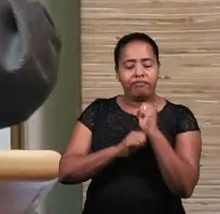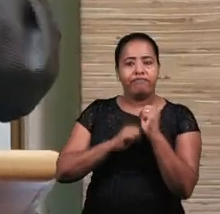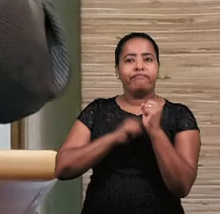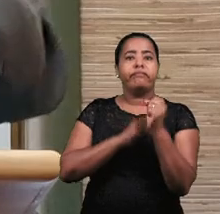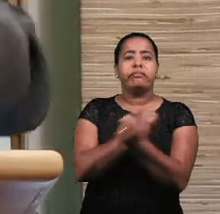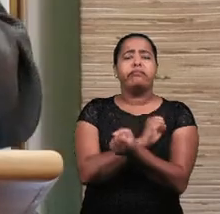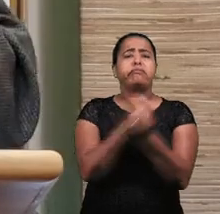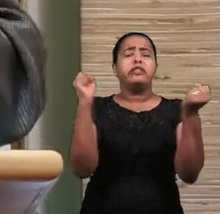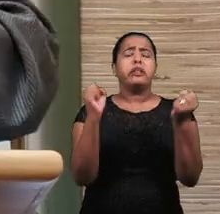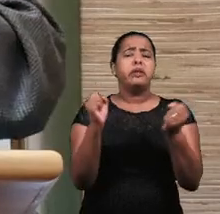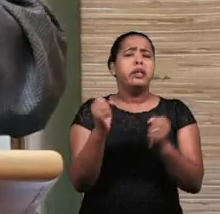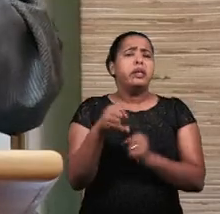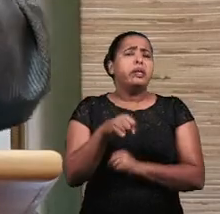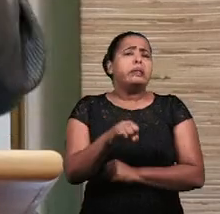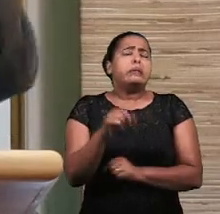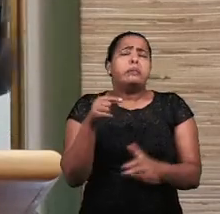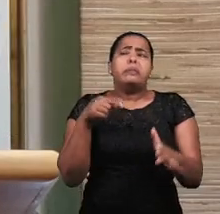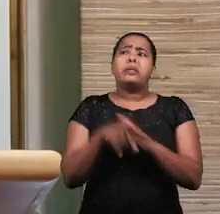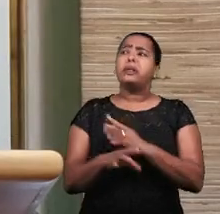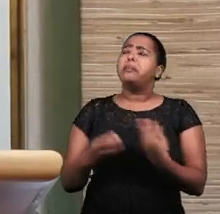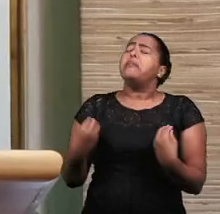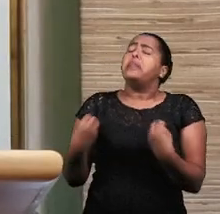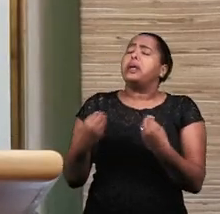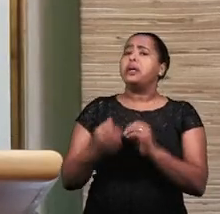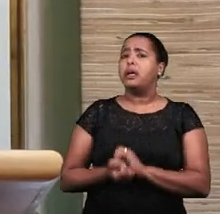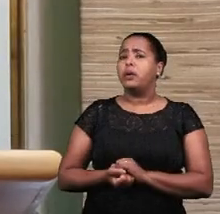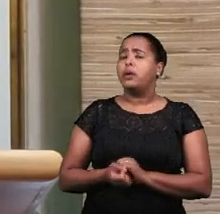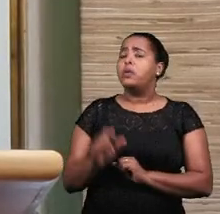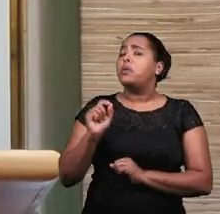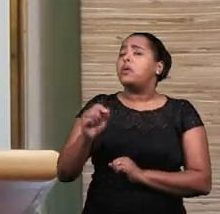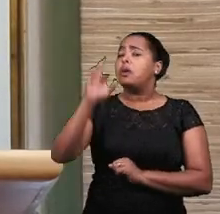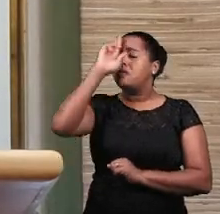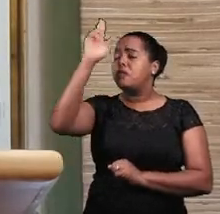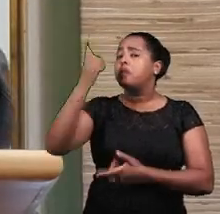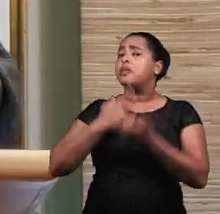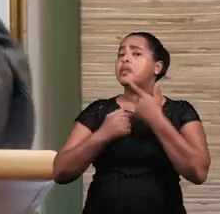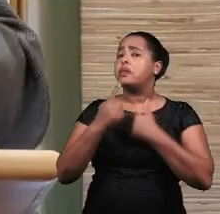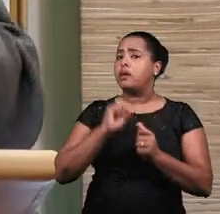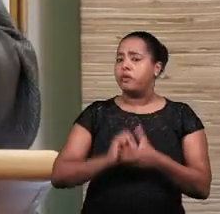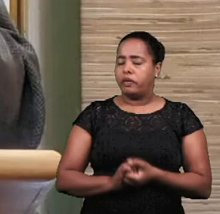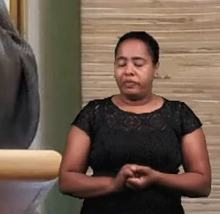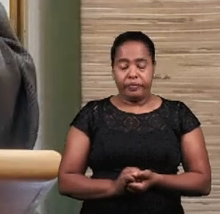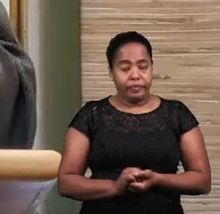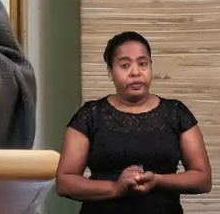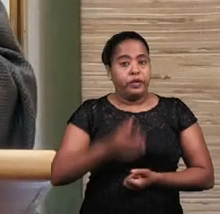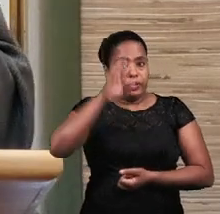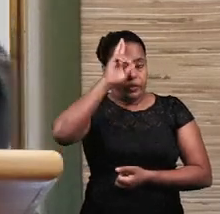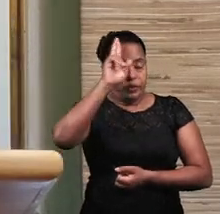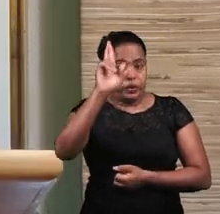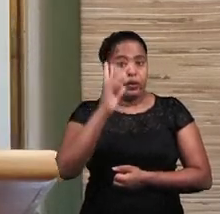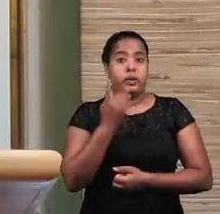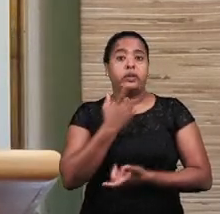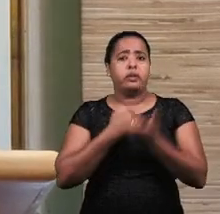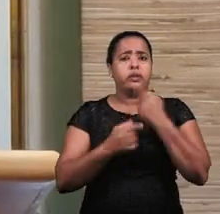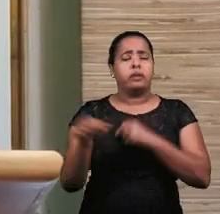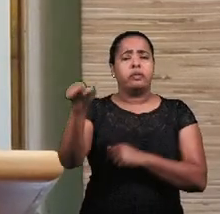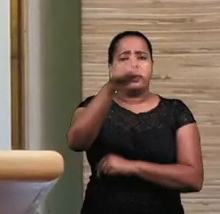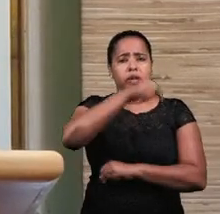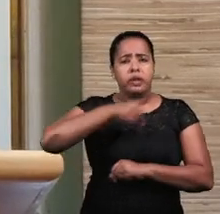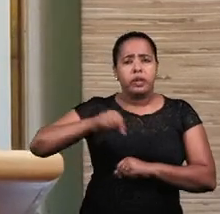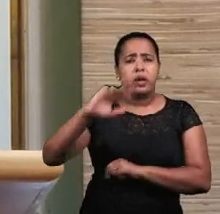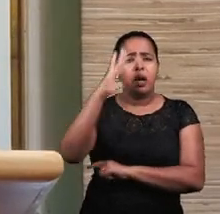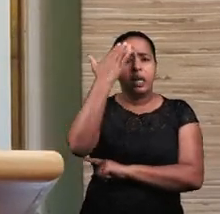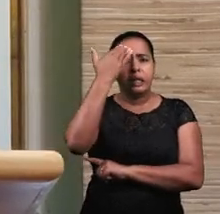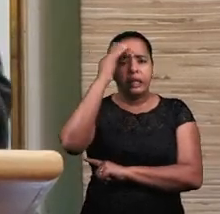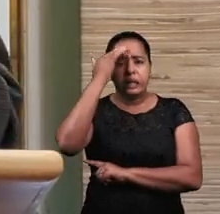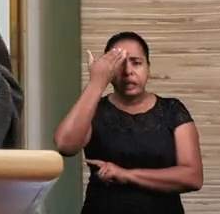mais pourquoi cela? Qu'est-ce que le Seigneur voulait? Ce que le Seigneur voulait, c'est que nous entendions